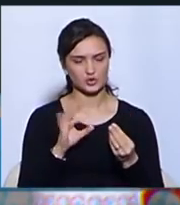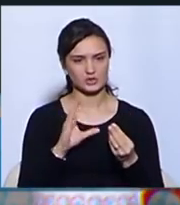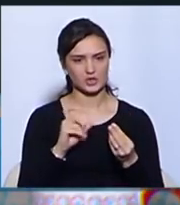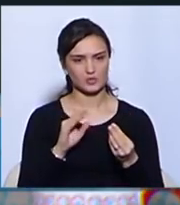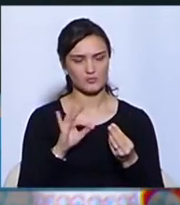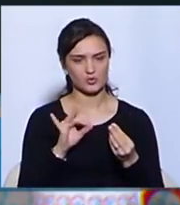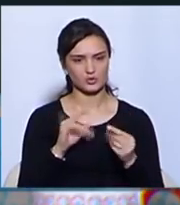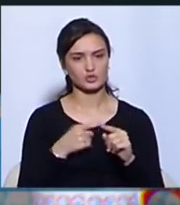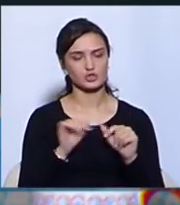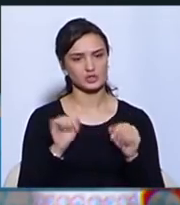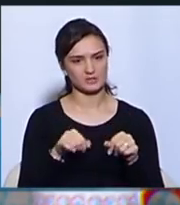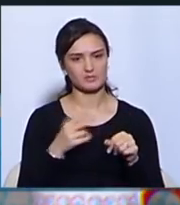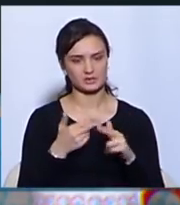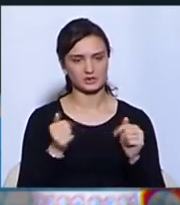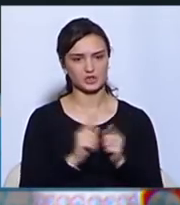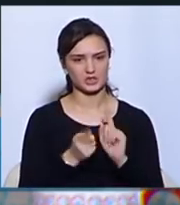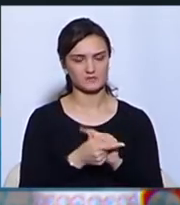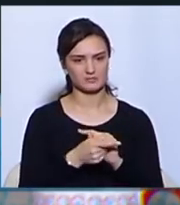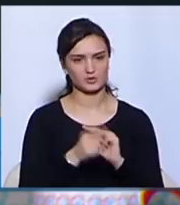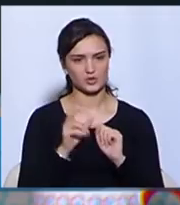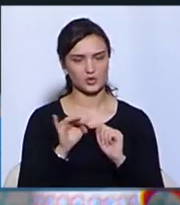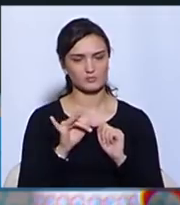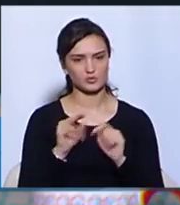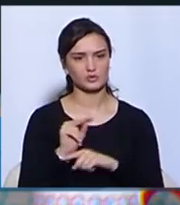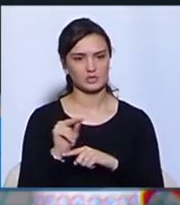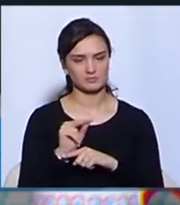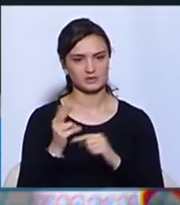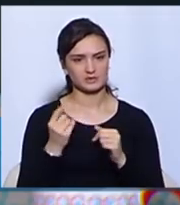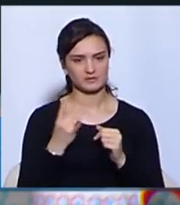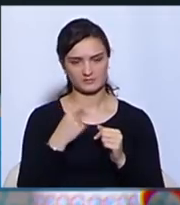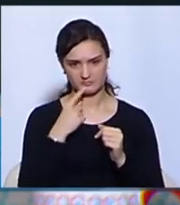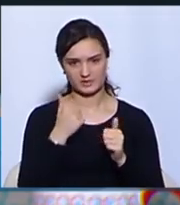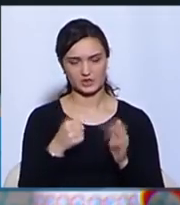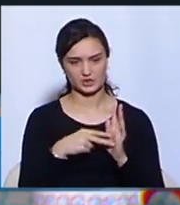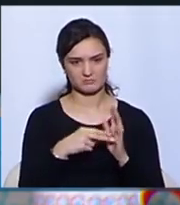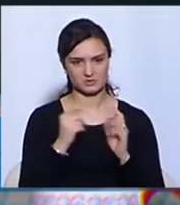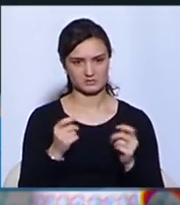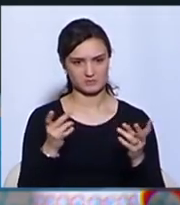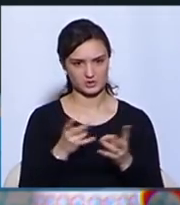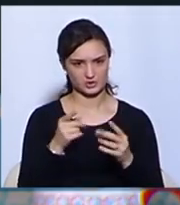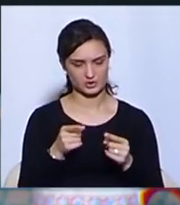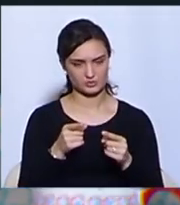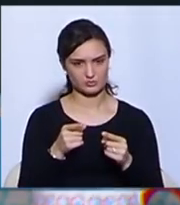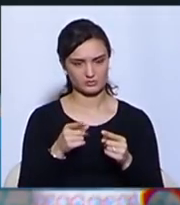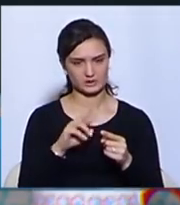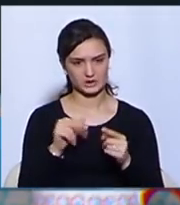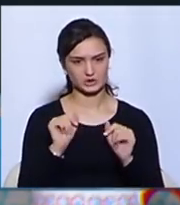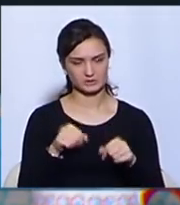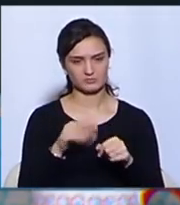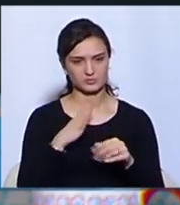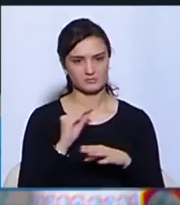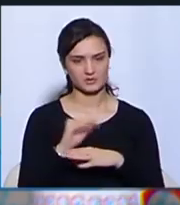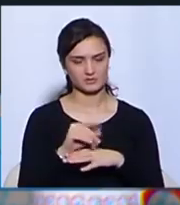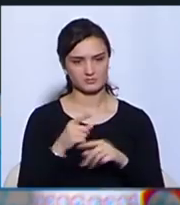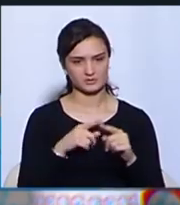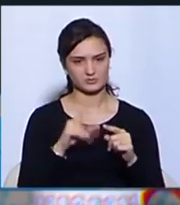ოსტეოპოროს. შეიძლება დიახ, ჩანაცვლებითი ჰორმონოთერაპიაც კიდევ ერთხელ ვამბობ, კარგი შეფასებით ჩვენება უკუჩვენებით, შეიძლება